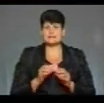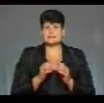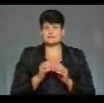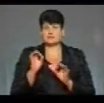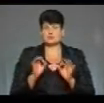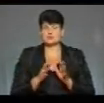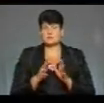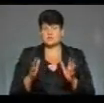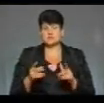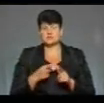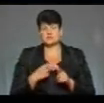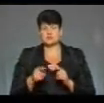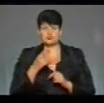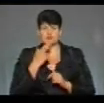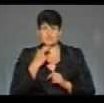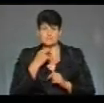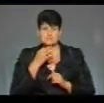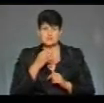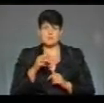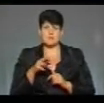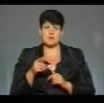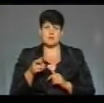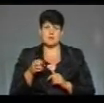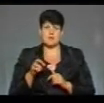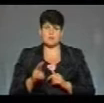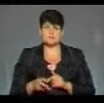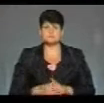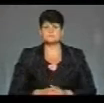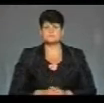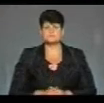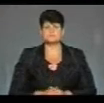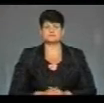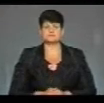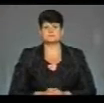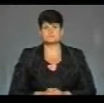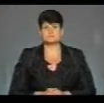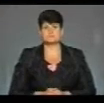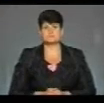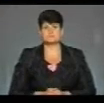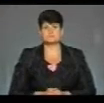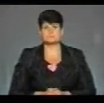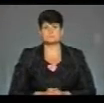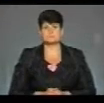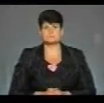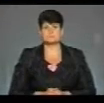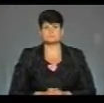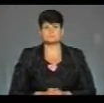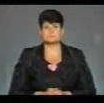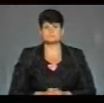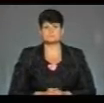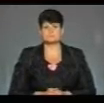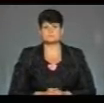більше, ніж у червні, повідомила Майя Голяк. Світлана Лазорик, Володимир Заболотний. Новини на Суспільному.